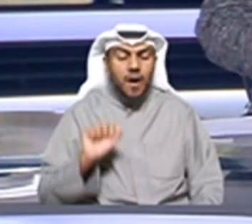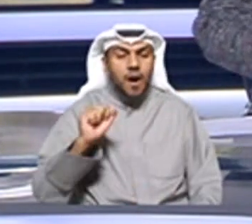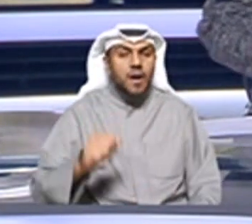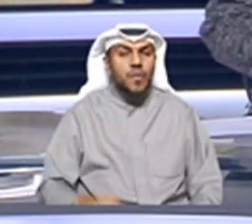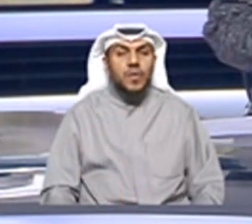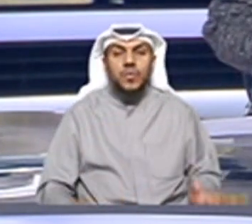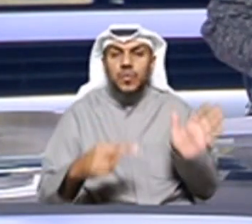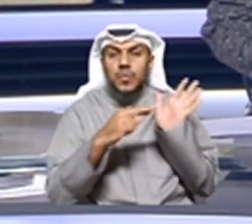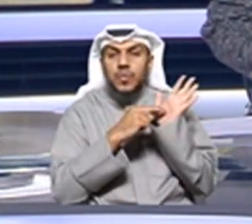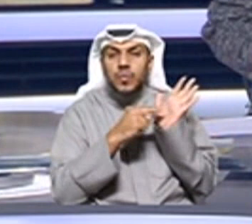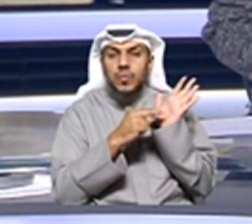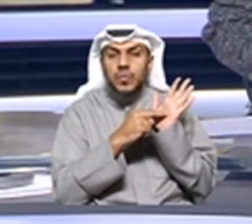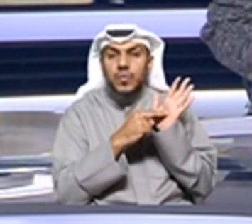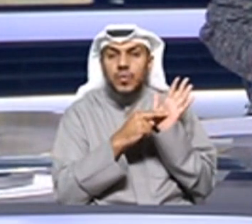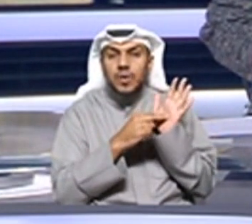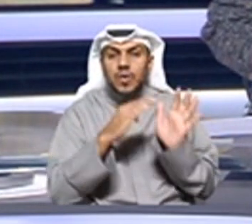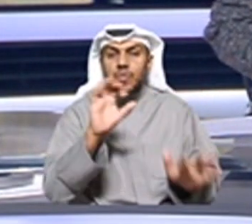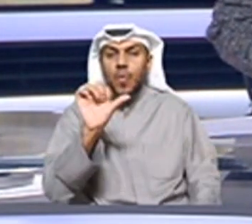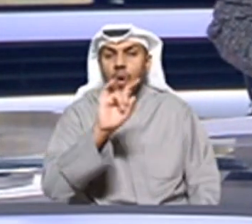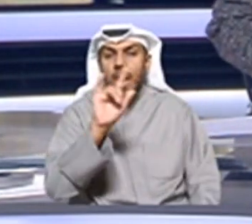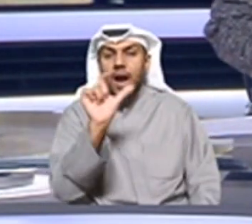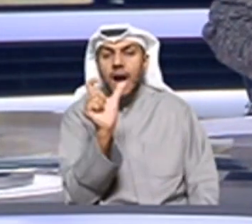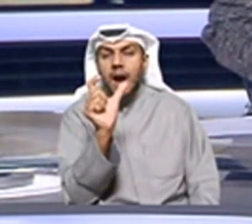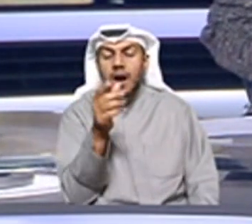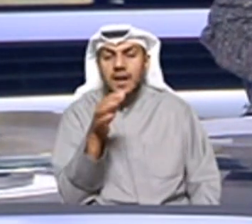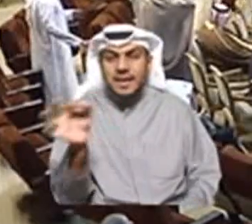مؤكدا دعمه ووقوفه بجانب الشعب الفلسطيني.